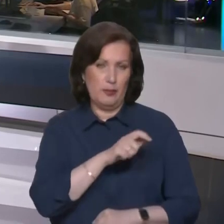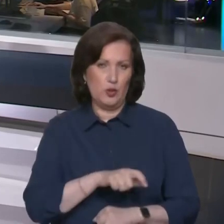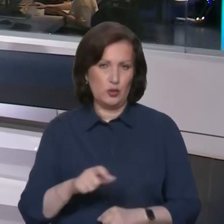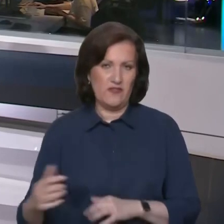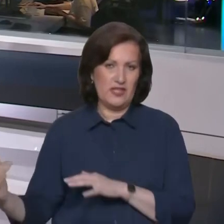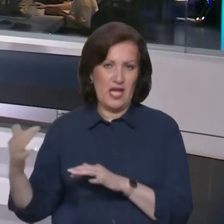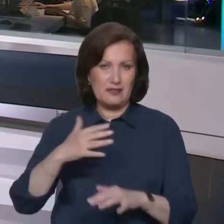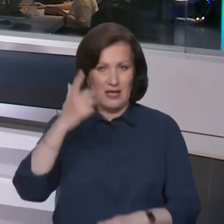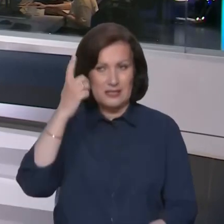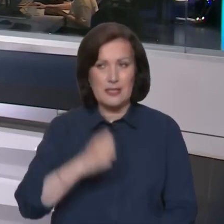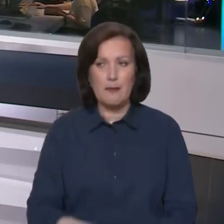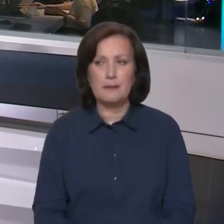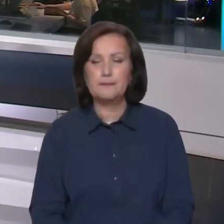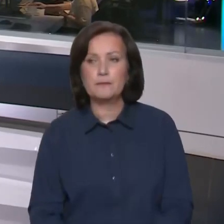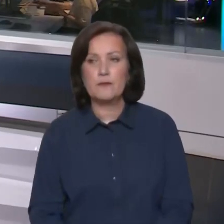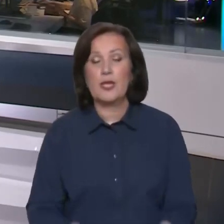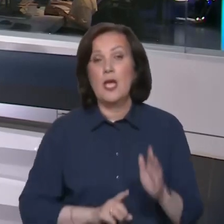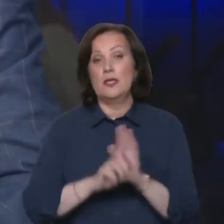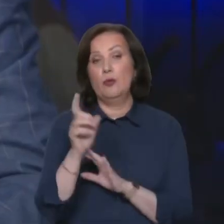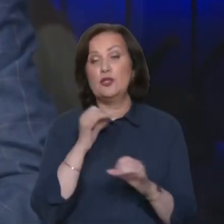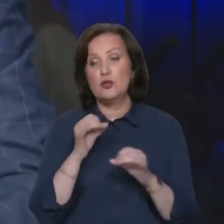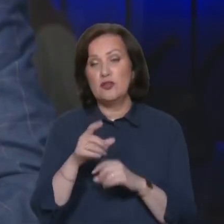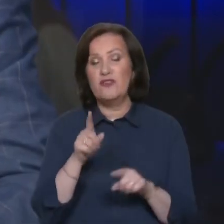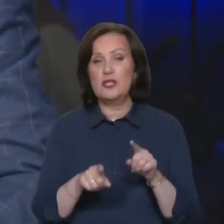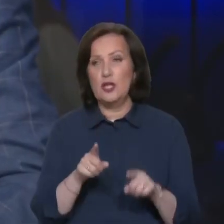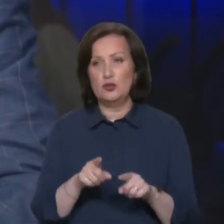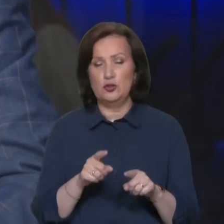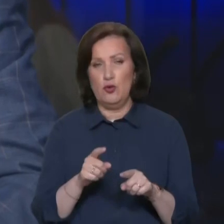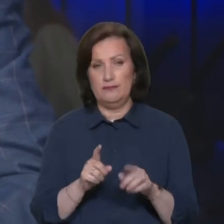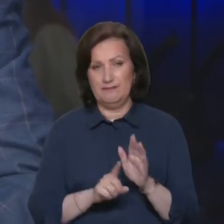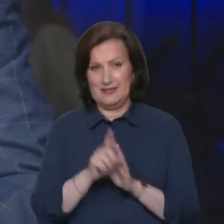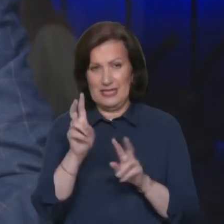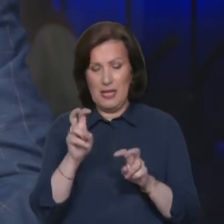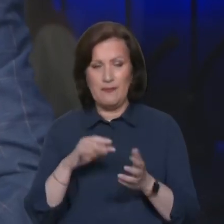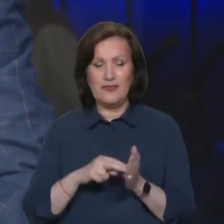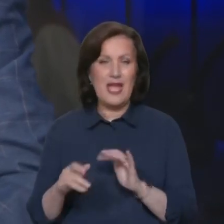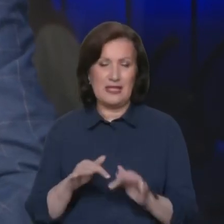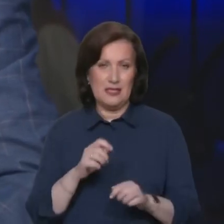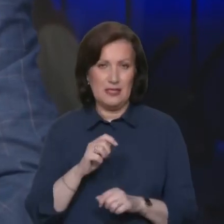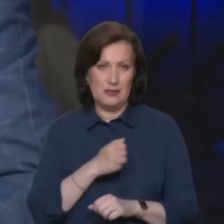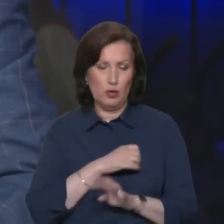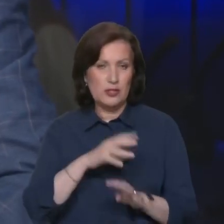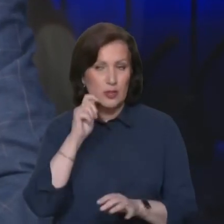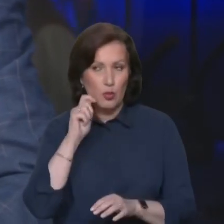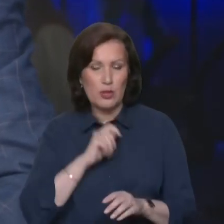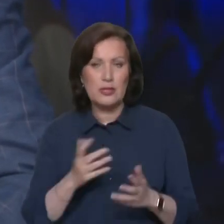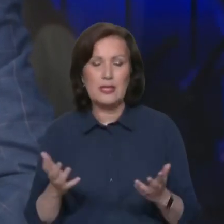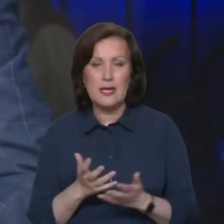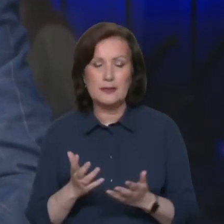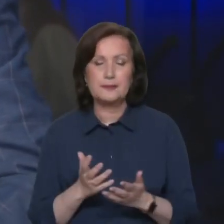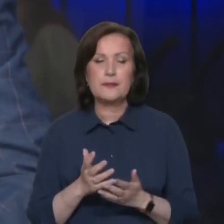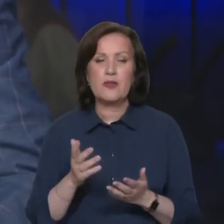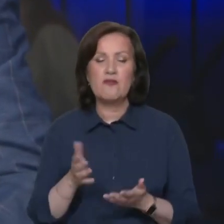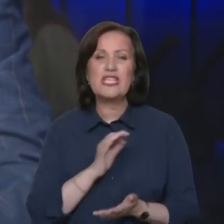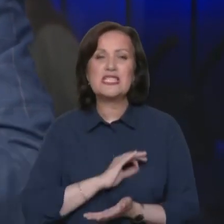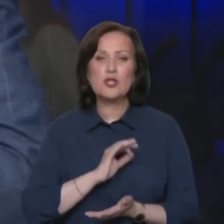від атаки з неба. От на початку нашої розмови ви дещо торкнулися теми тактики Збройних сил України, яку